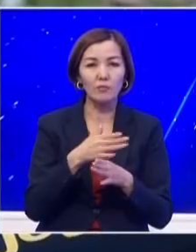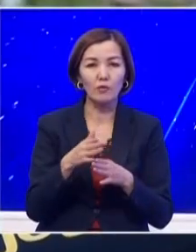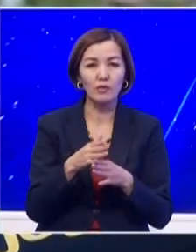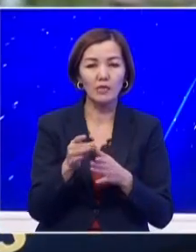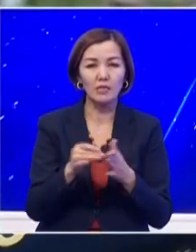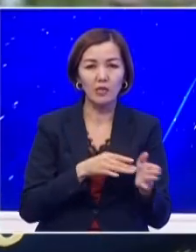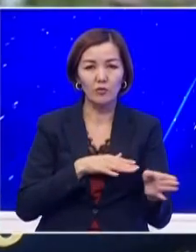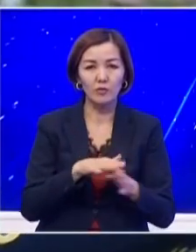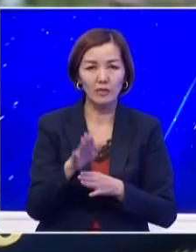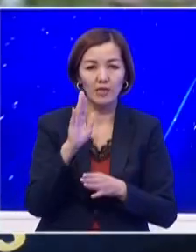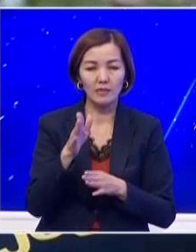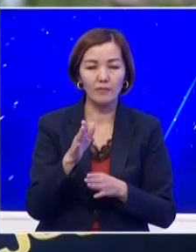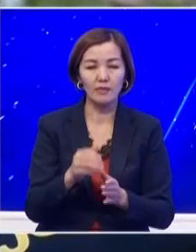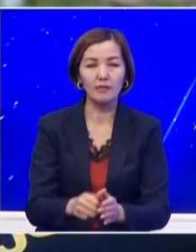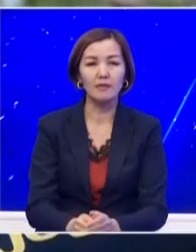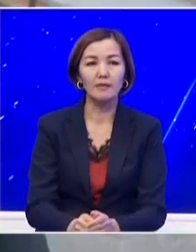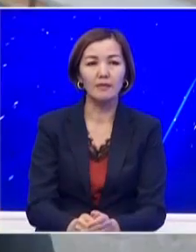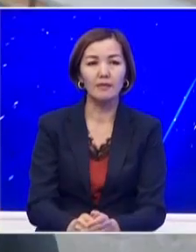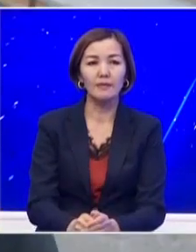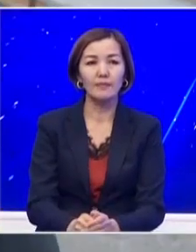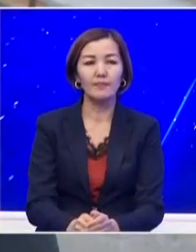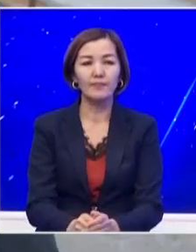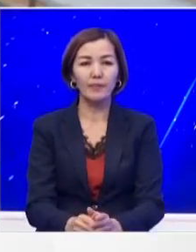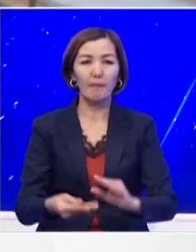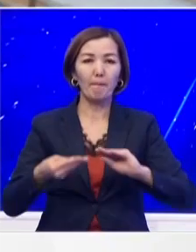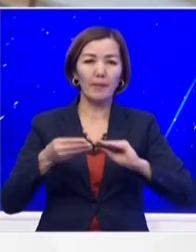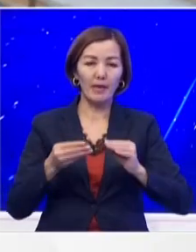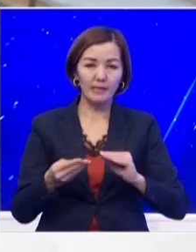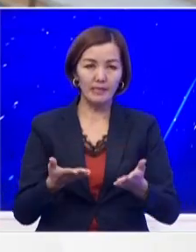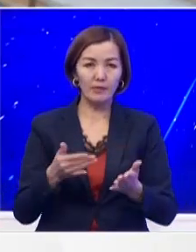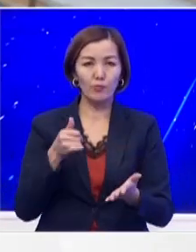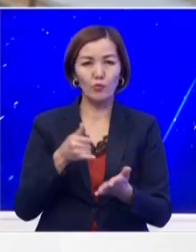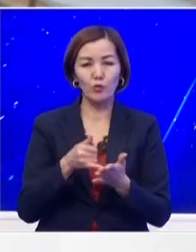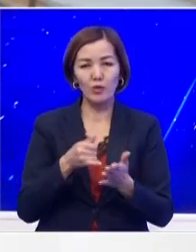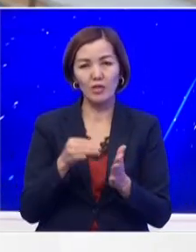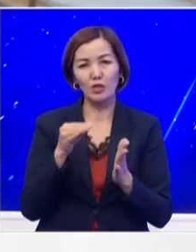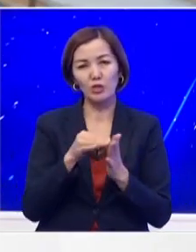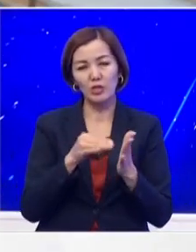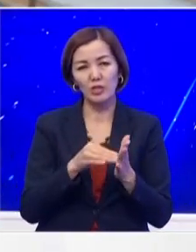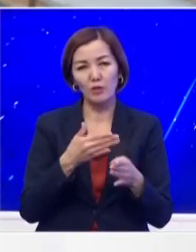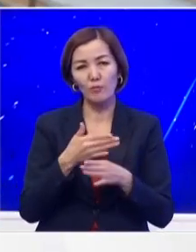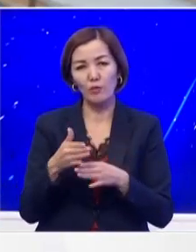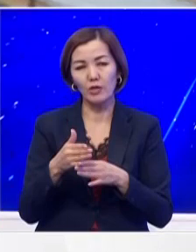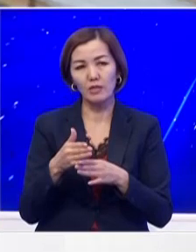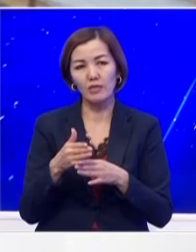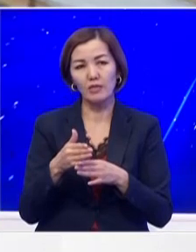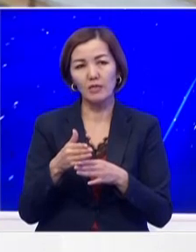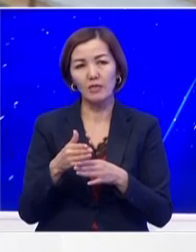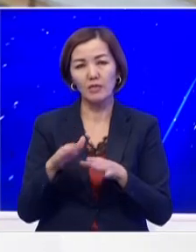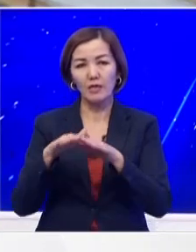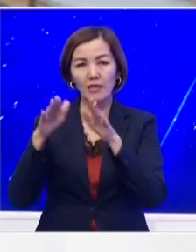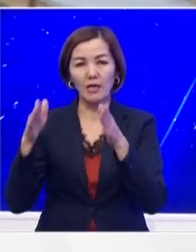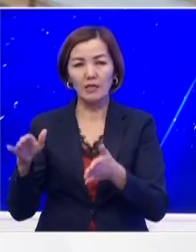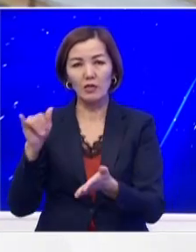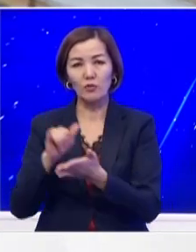бөлінсе, бірден іске асырамыз деп отыр. Пластик шыны бөлетін контейнерлер қою жоспары